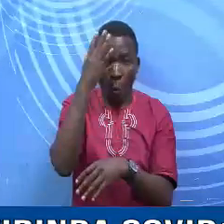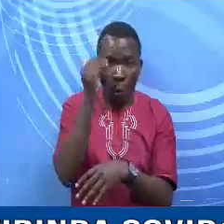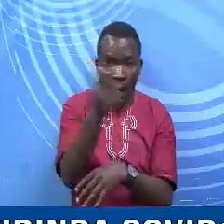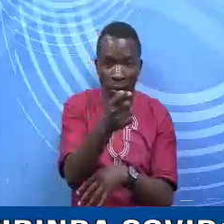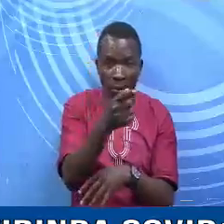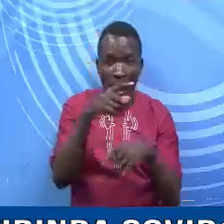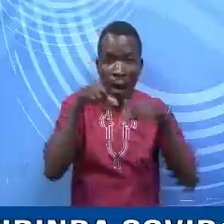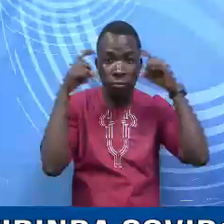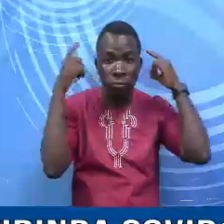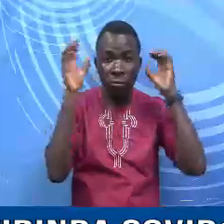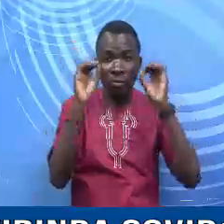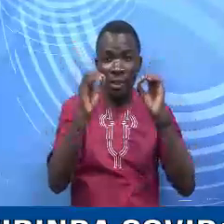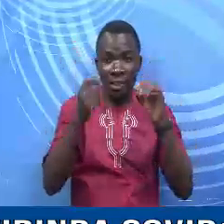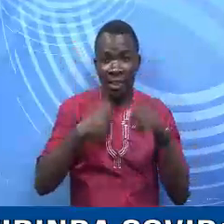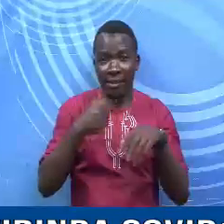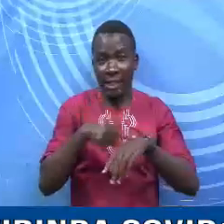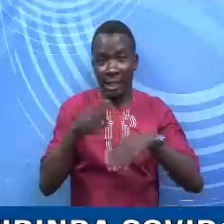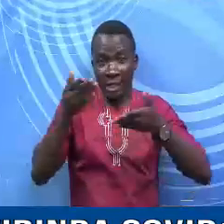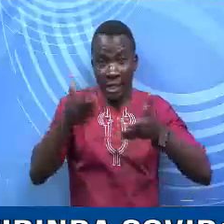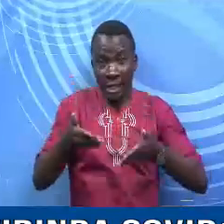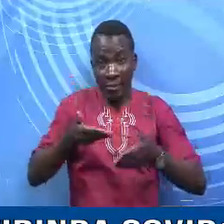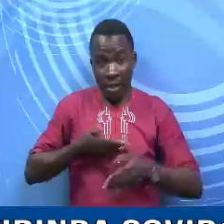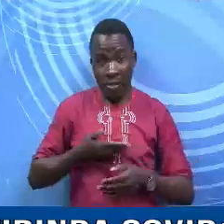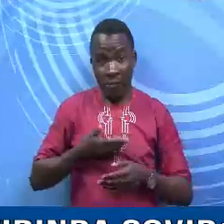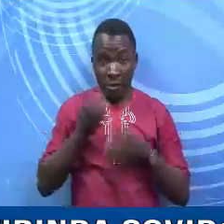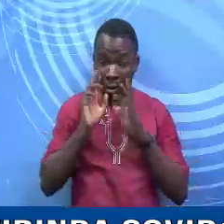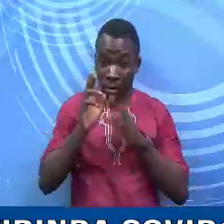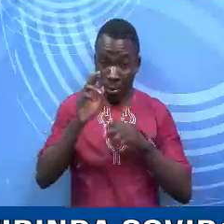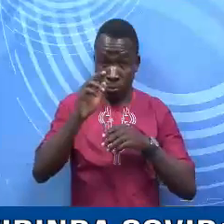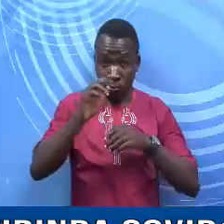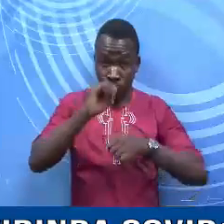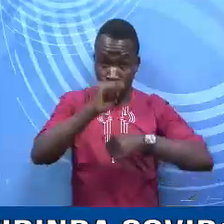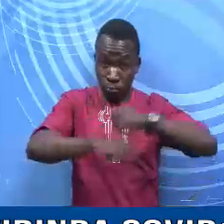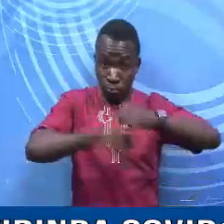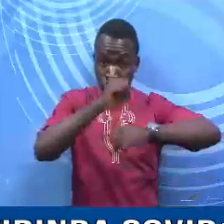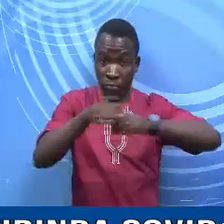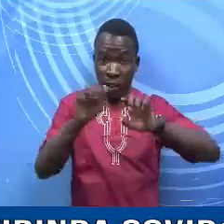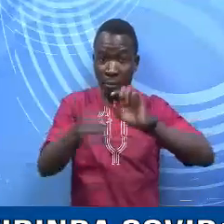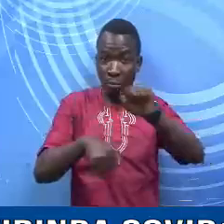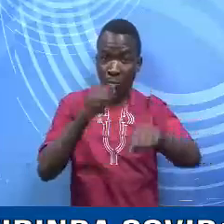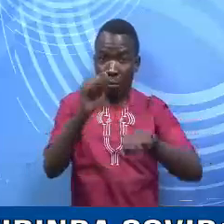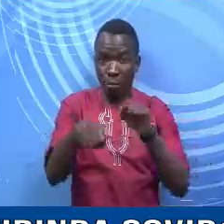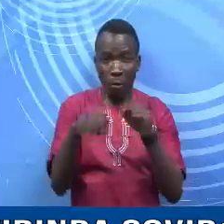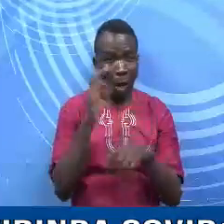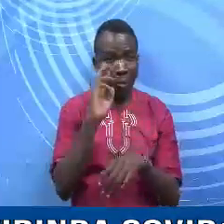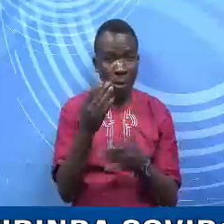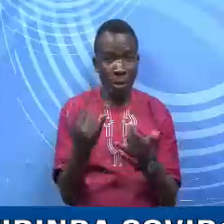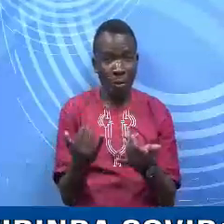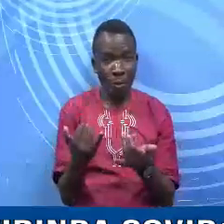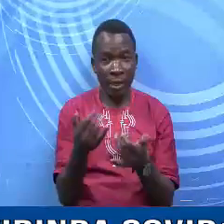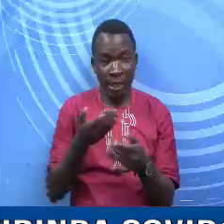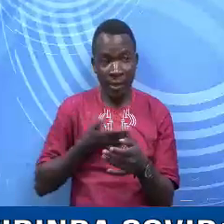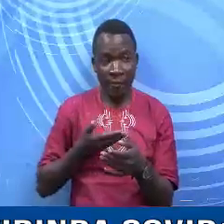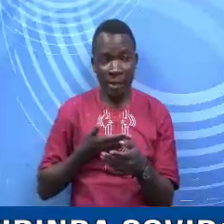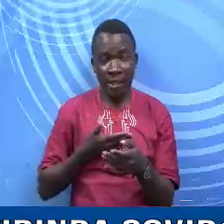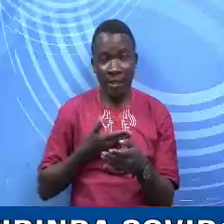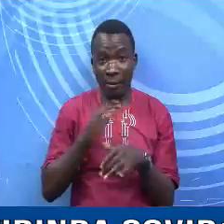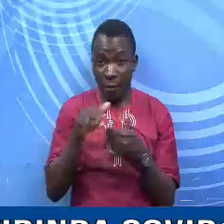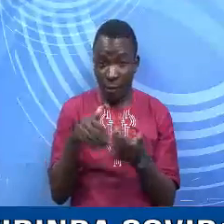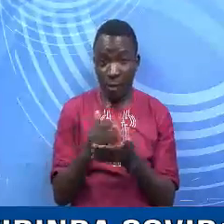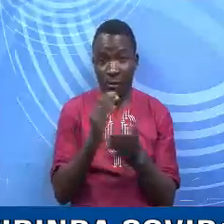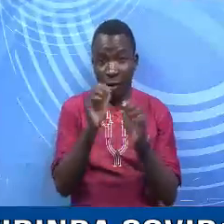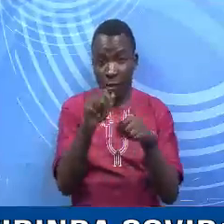iyo ndi hano mba ngafite ni uko ubu ngubu ni guhambura igare aha ngaha kano kanya buno ubukano kanye ndarumubunze na gafite byabinda byose